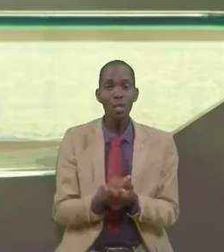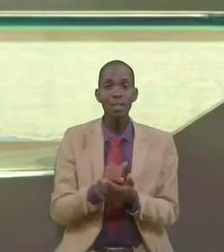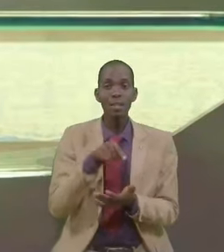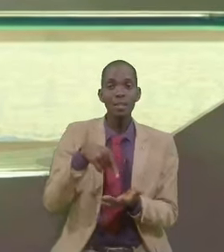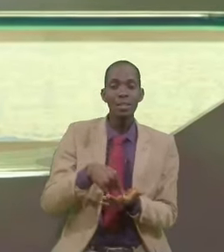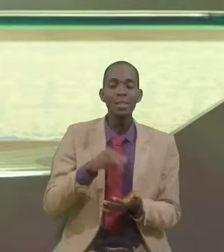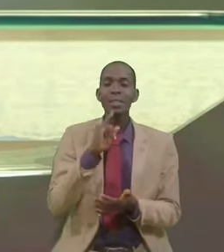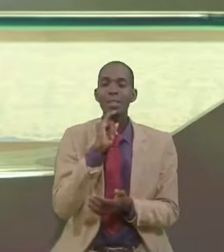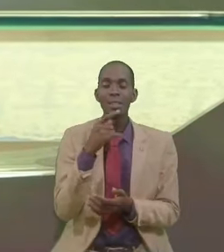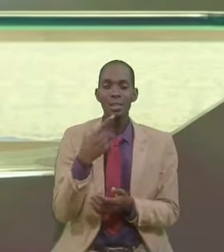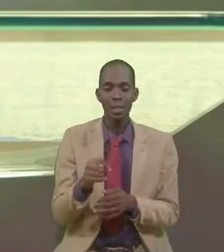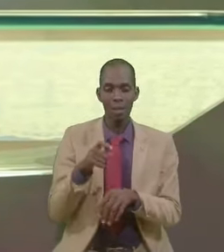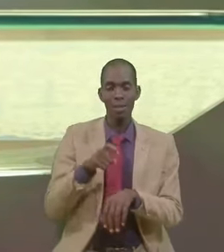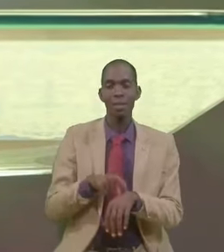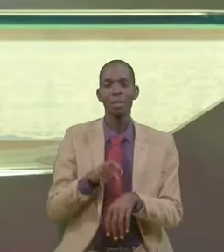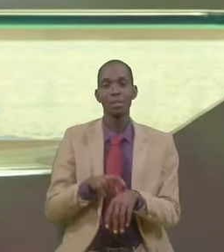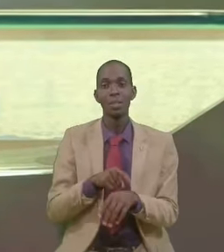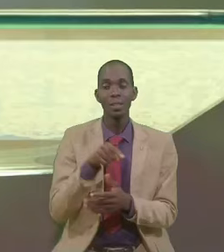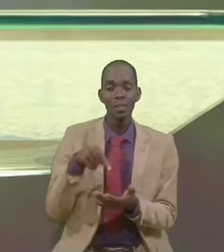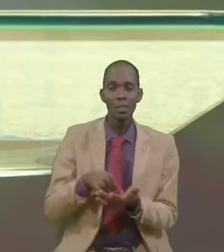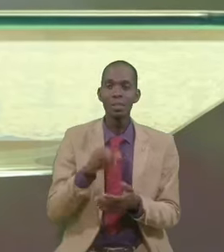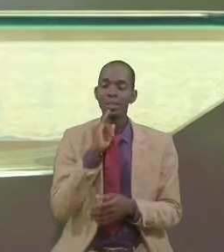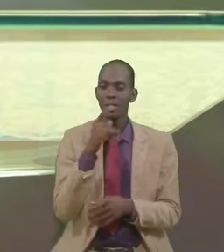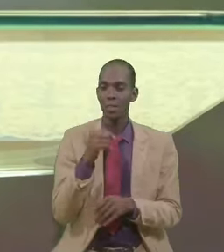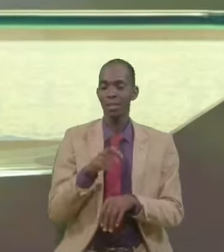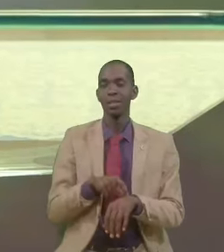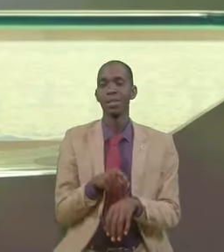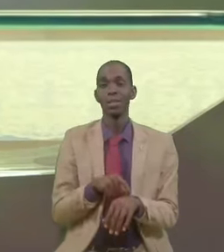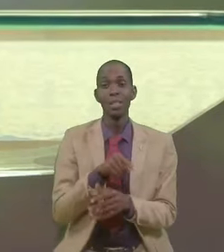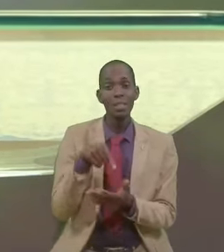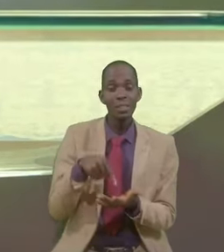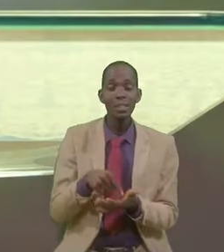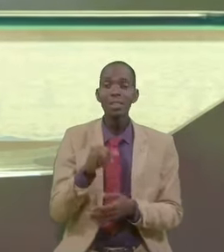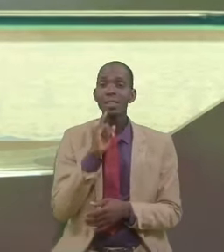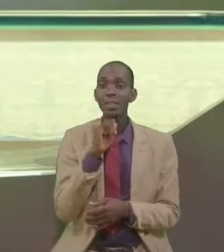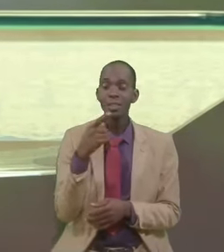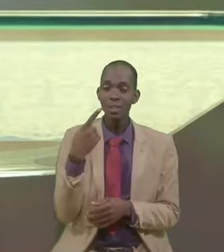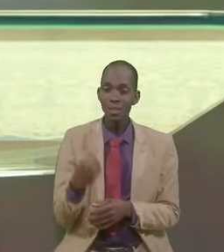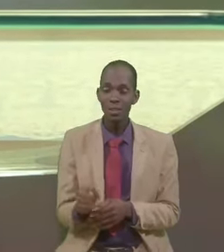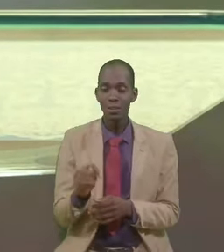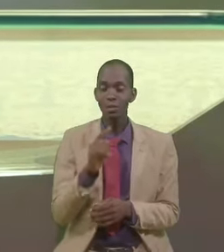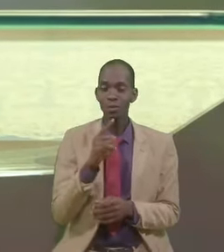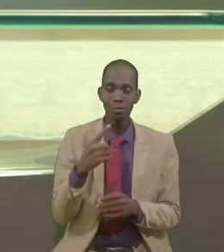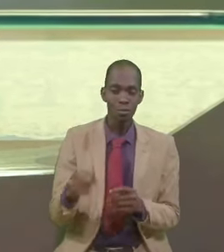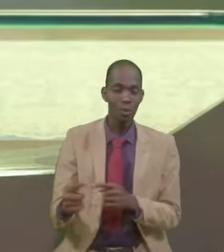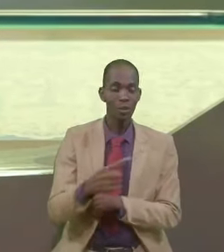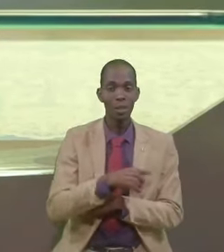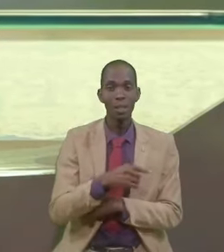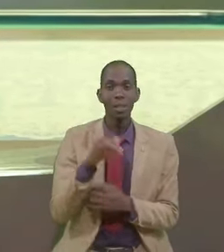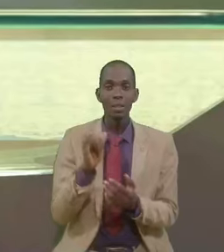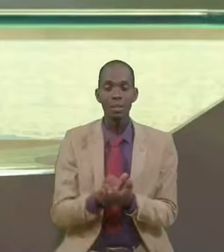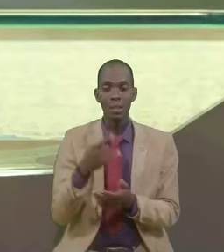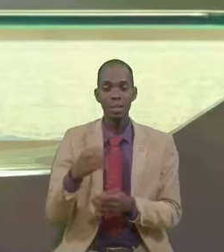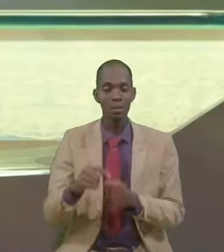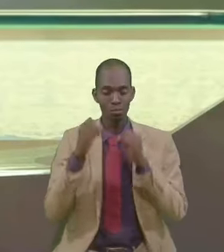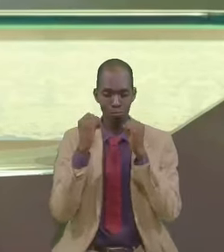que reconnaître que voici l'heure, voici le temps, voici le jour J pour que